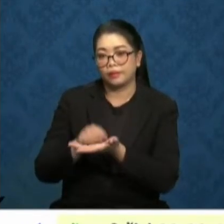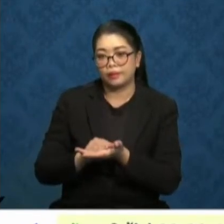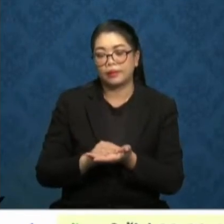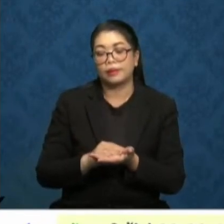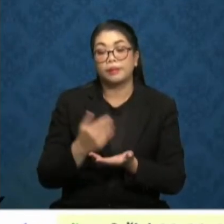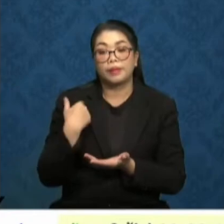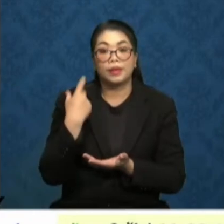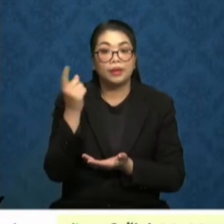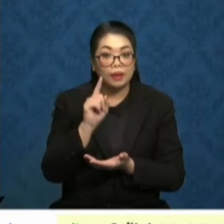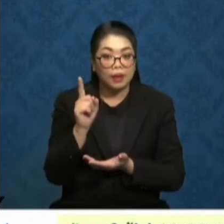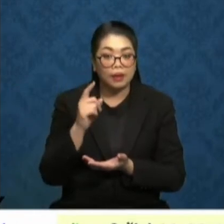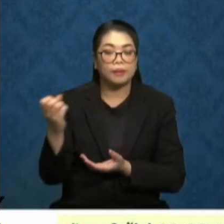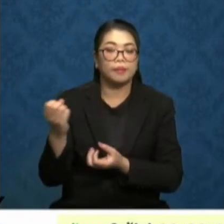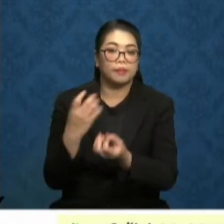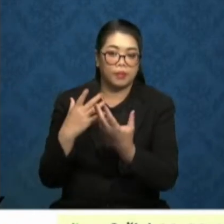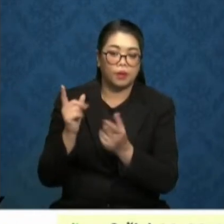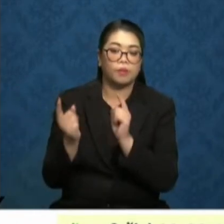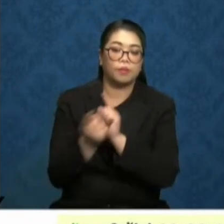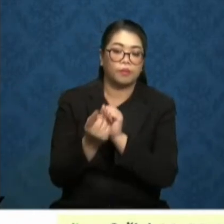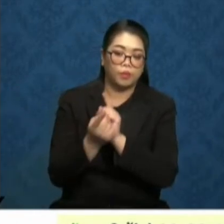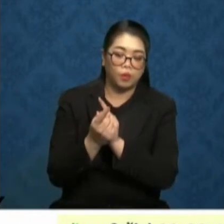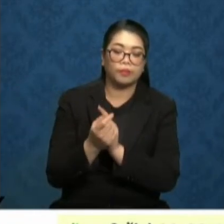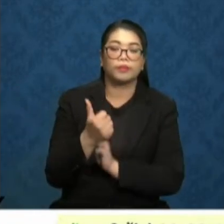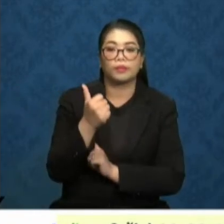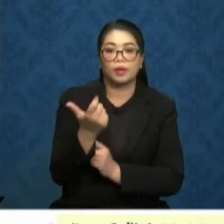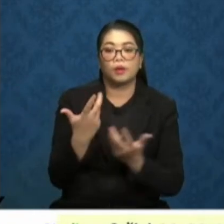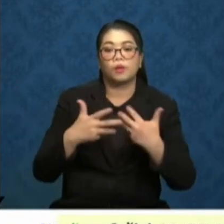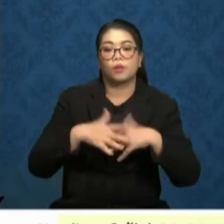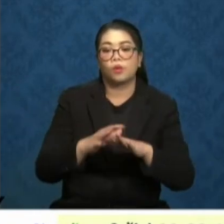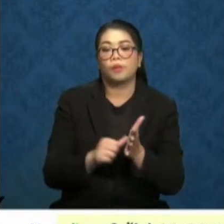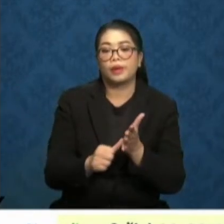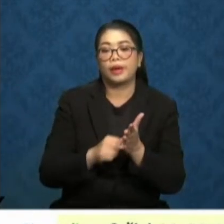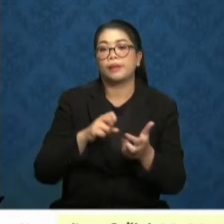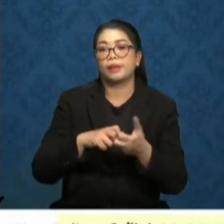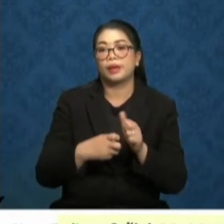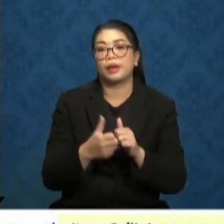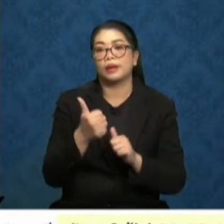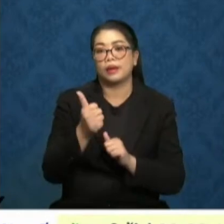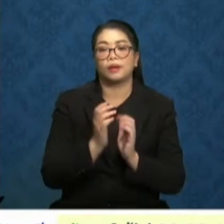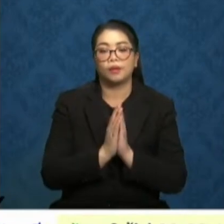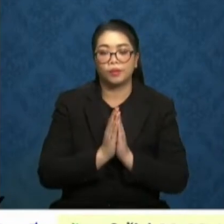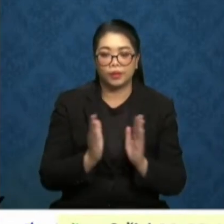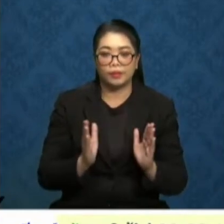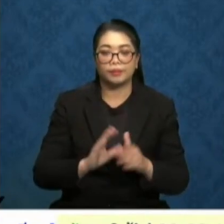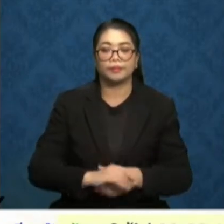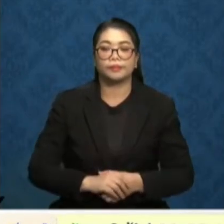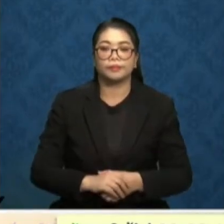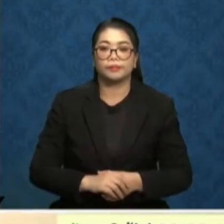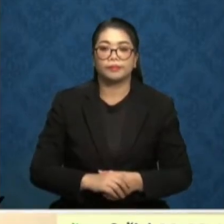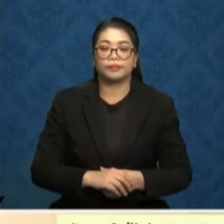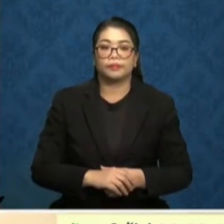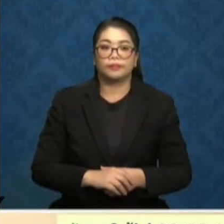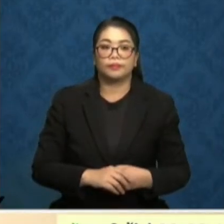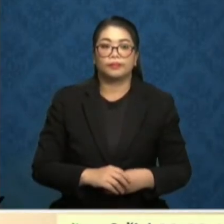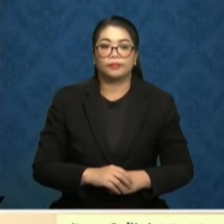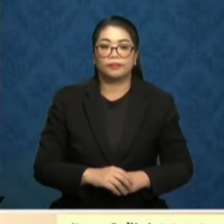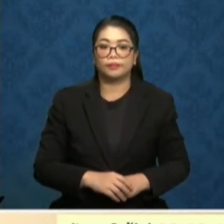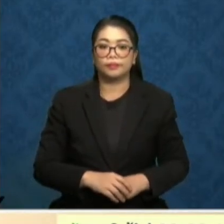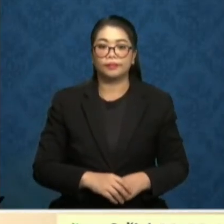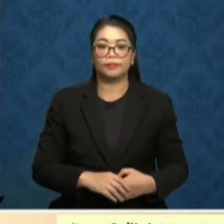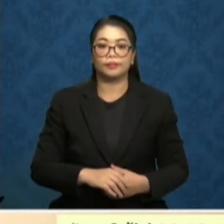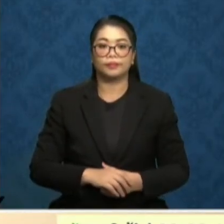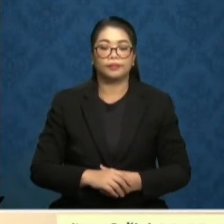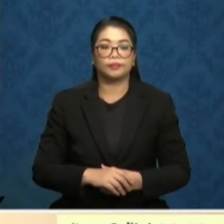ผมเรีเชิญนะครับสามารทจะมาคุย เพื่ slowerวงกัแ้ Brasilianได้ครัขอุมากครับ